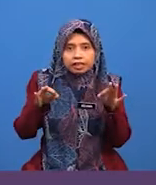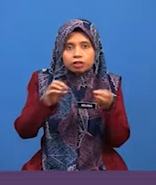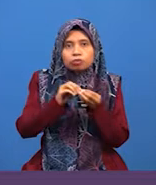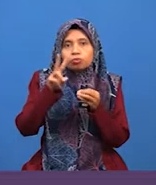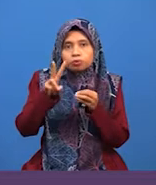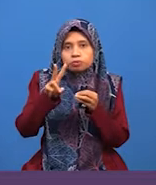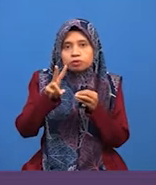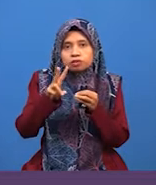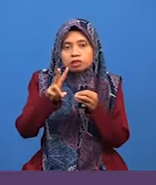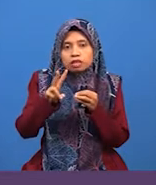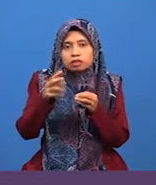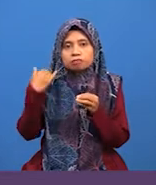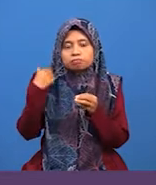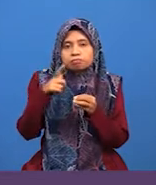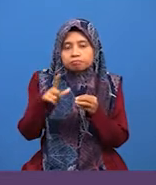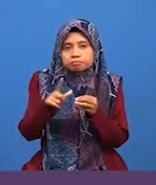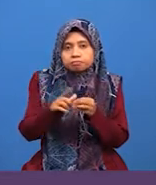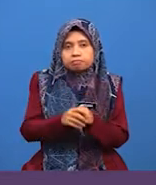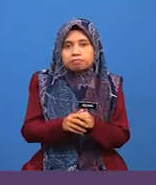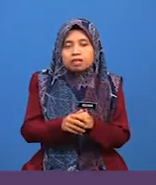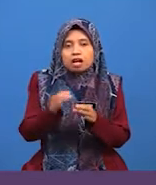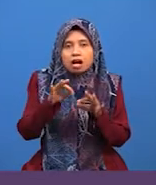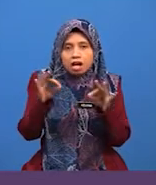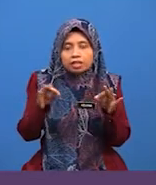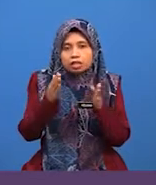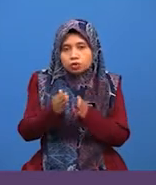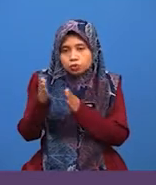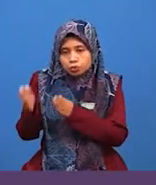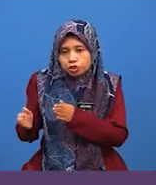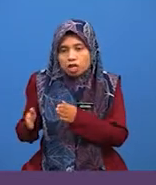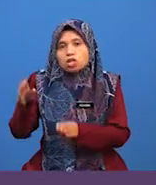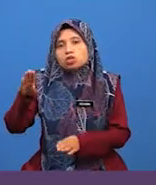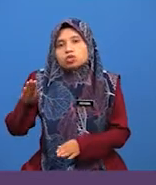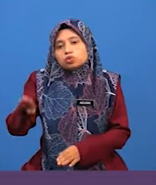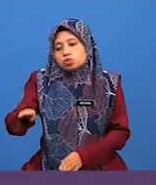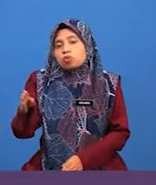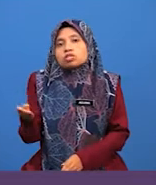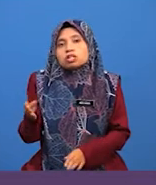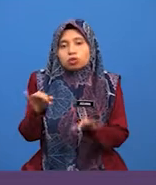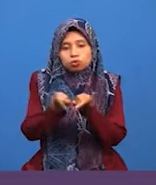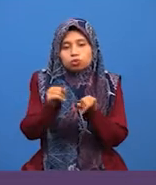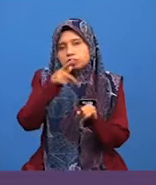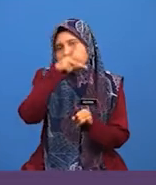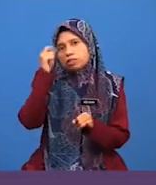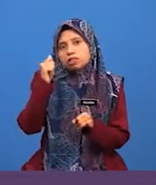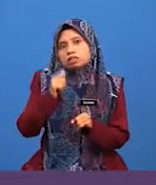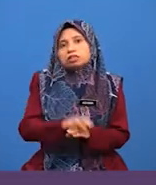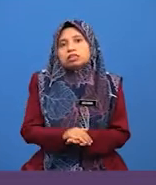Ayat yang kedua merupakan ayat susunan songsang juga